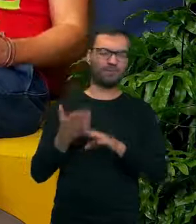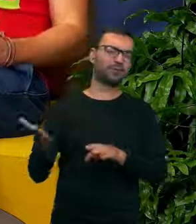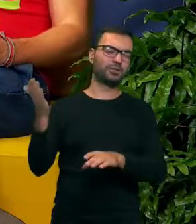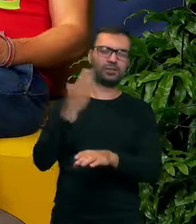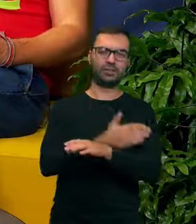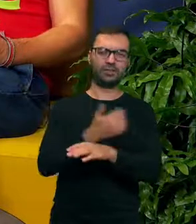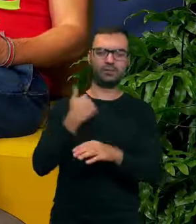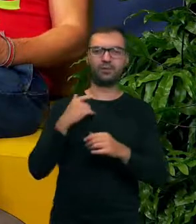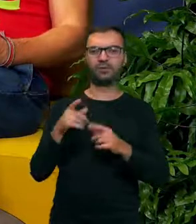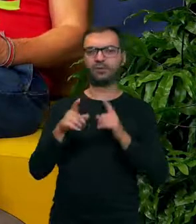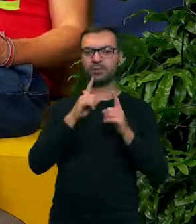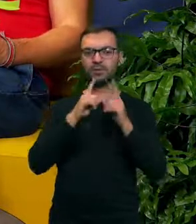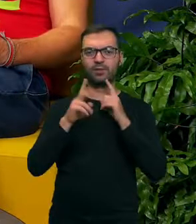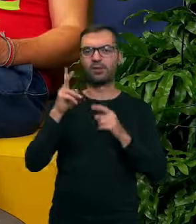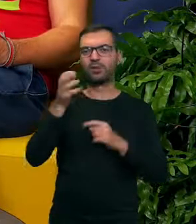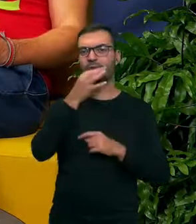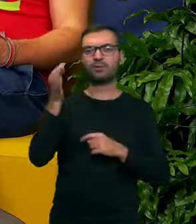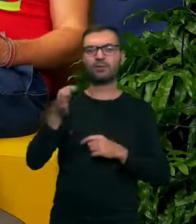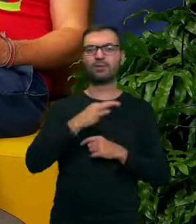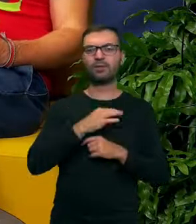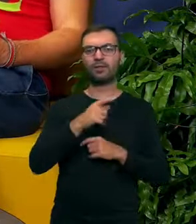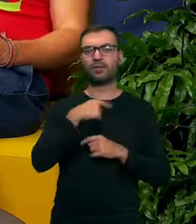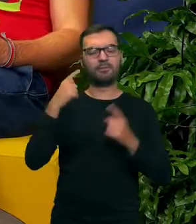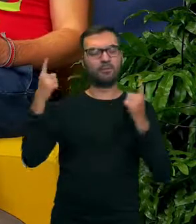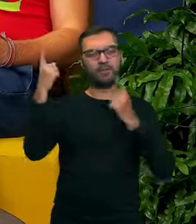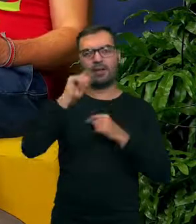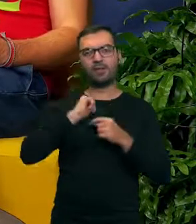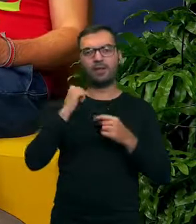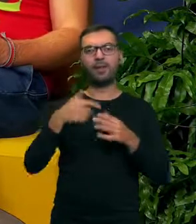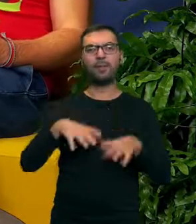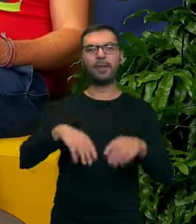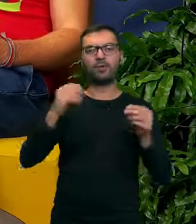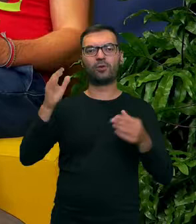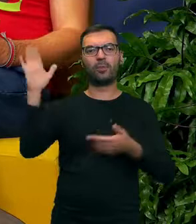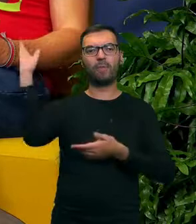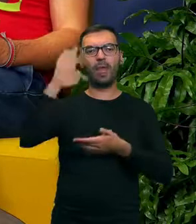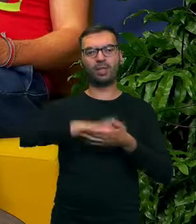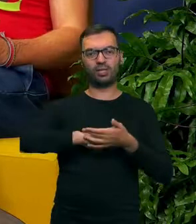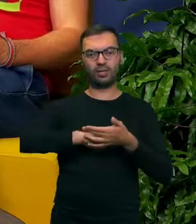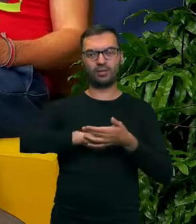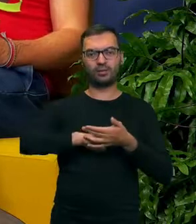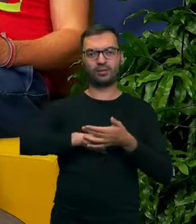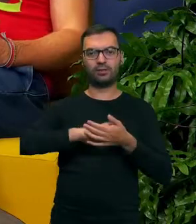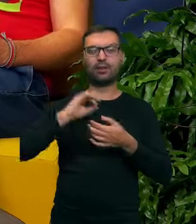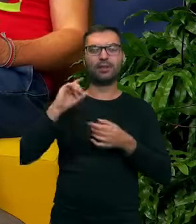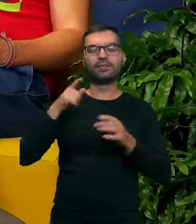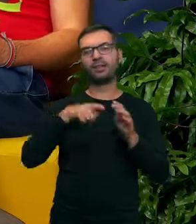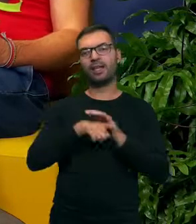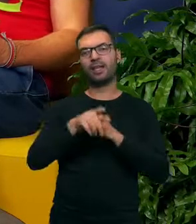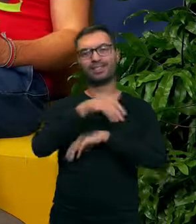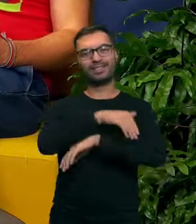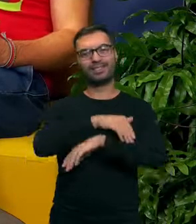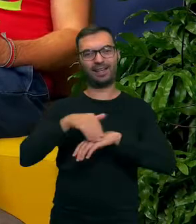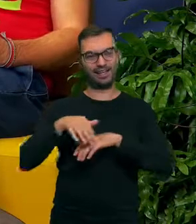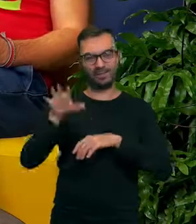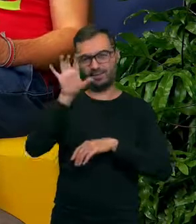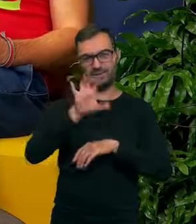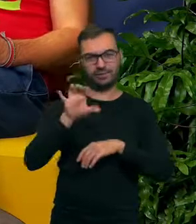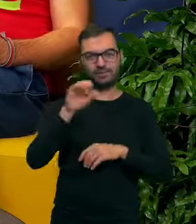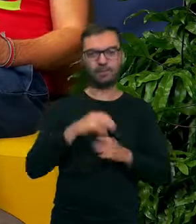wcześniej ktoś mnie zapytał, czy myśmy nie myśleli o tym, żeby dać planszę na początku filmu, głównie pod kątem widza zagranicznego,